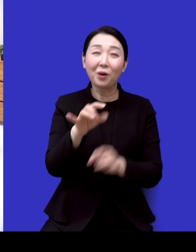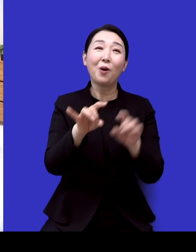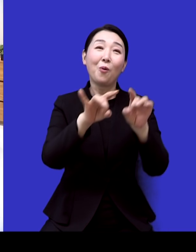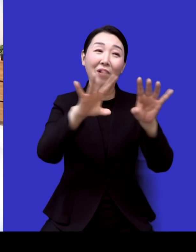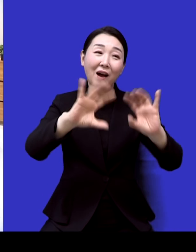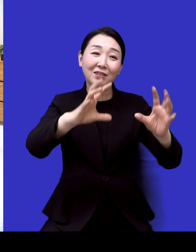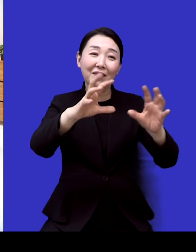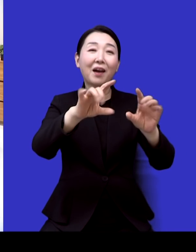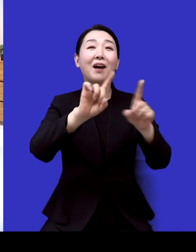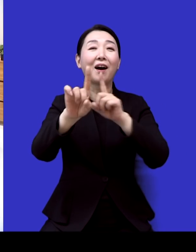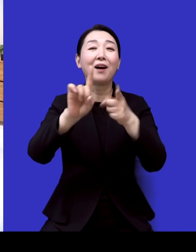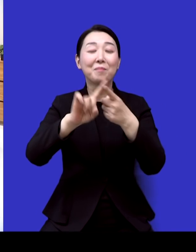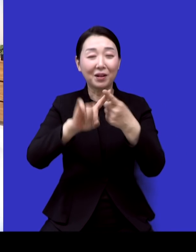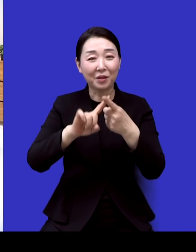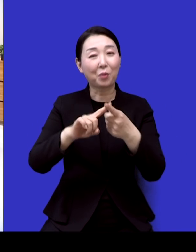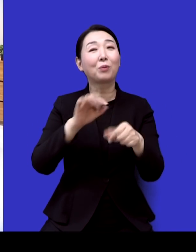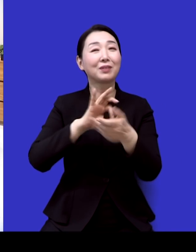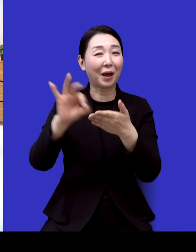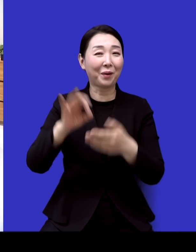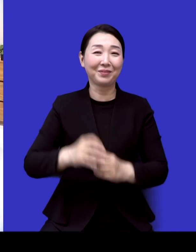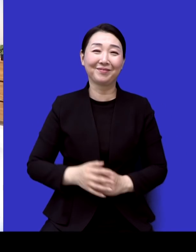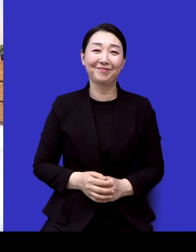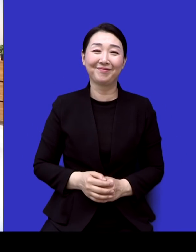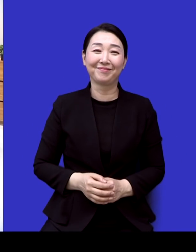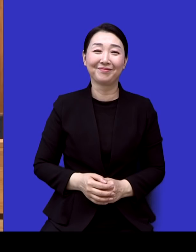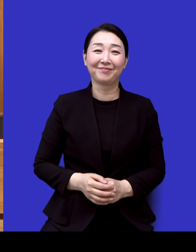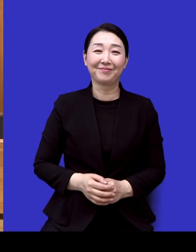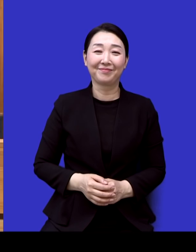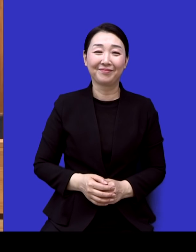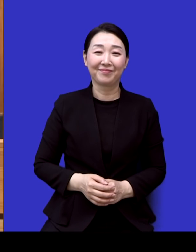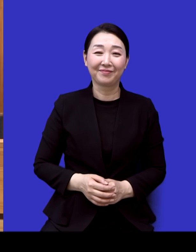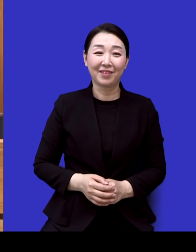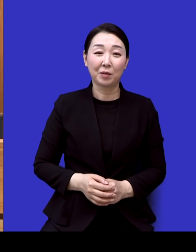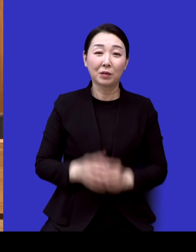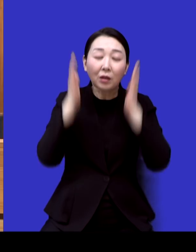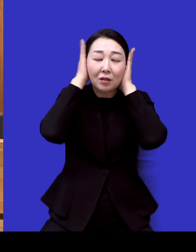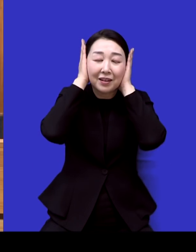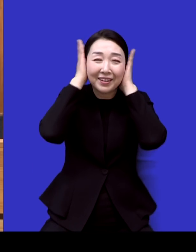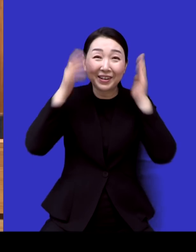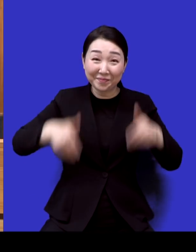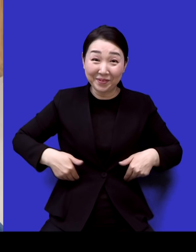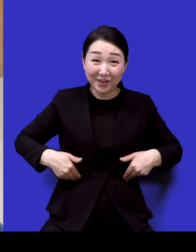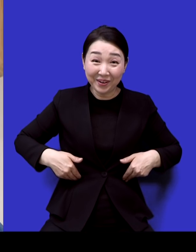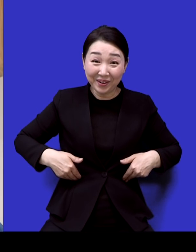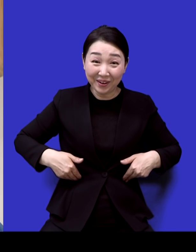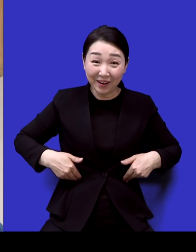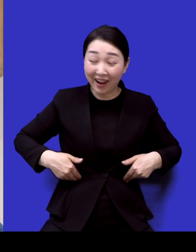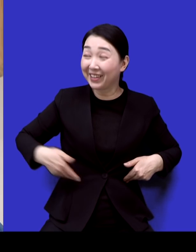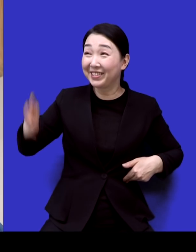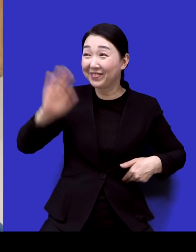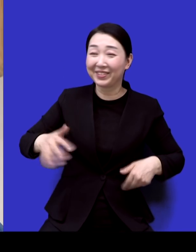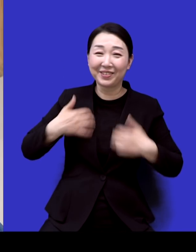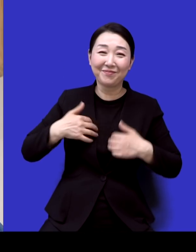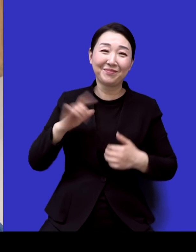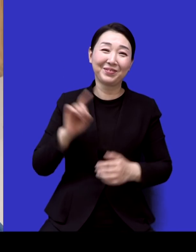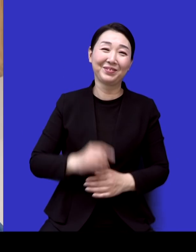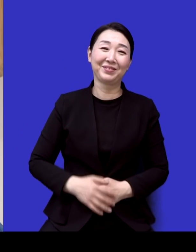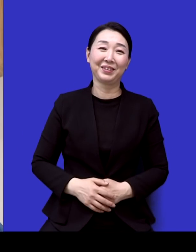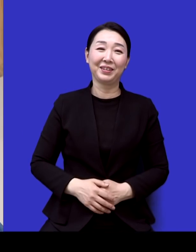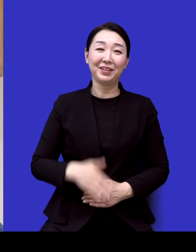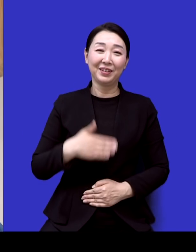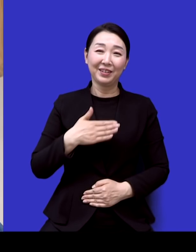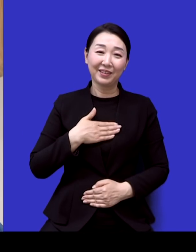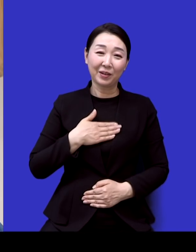사람의 언어로 해주시니까. 네, 그런데 귀 막아야죠, 그럴 때는. 근데 재밌는 게 네. 저도